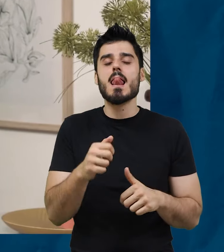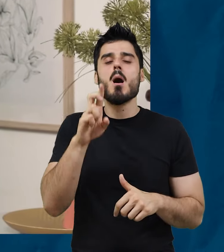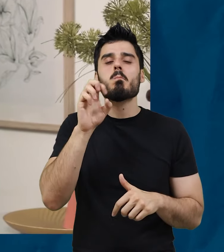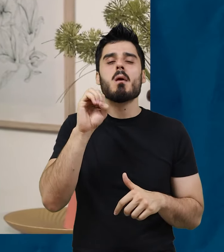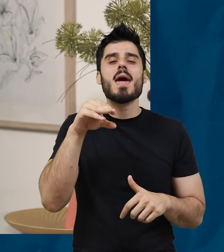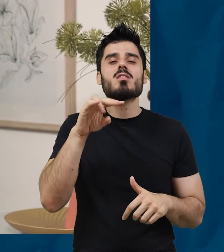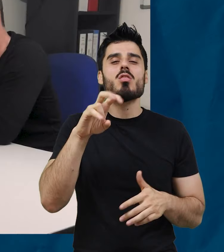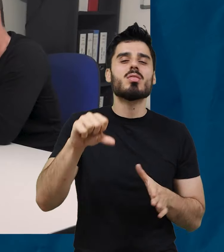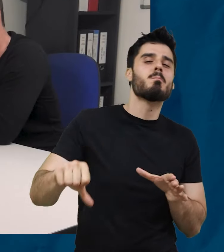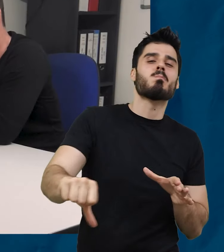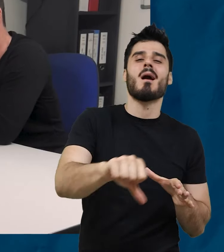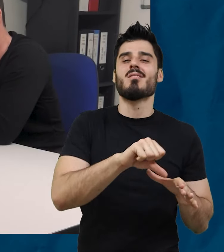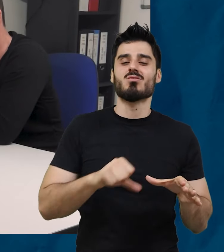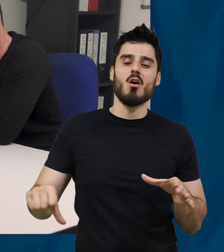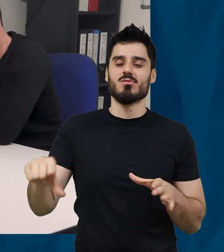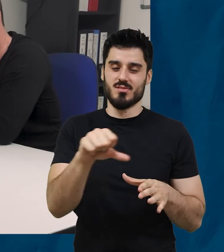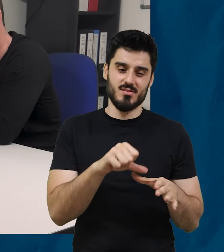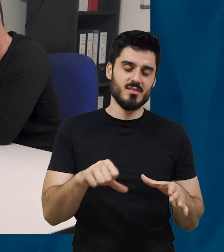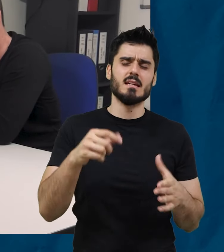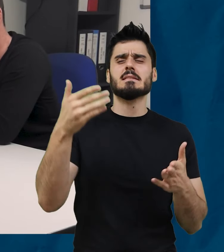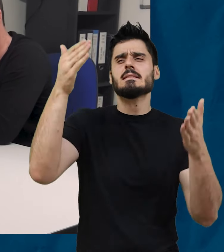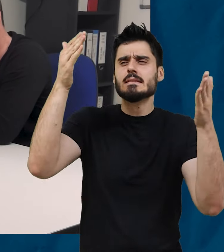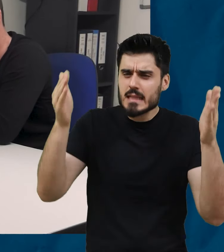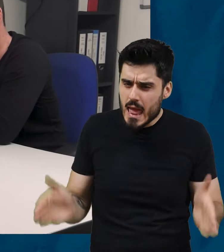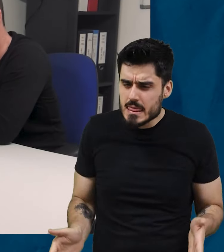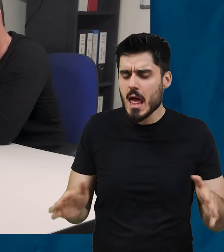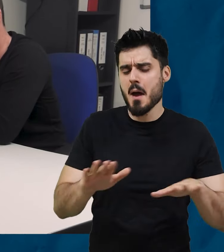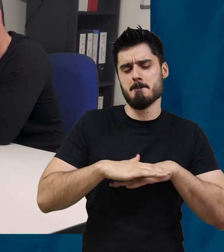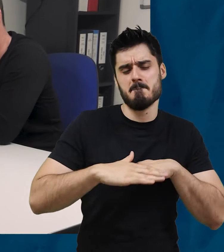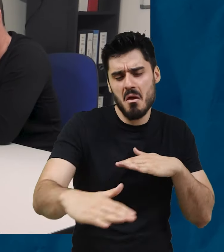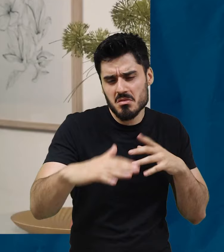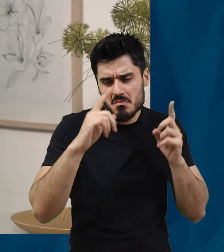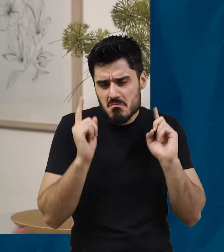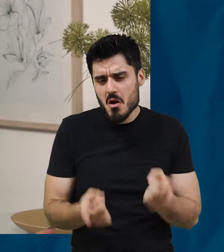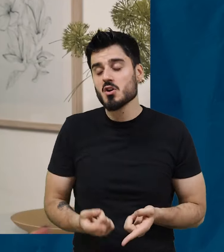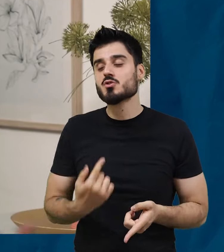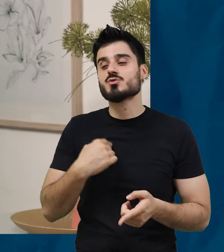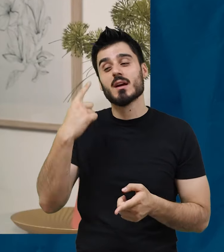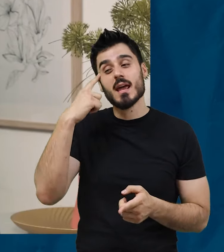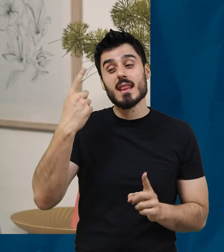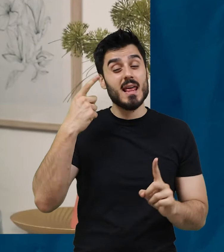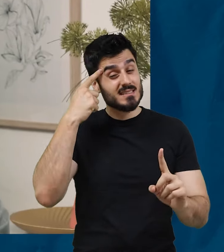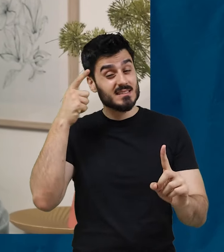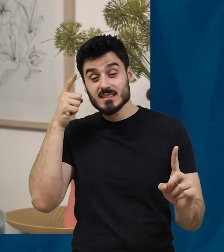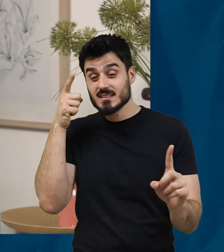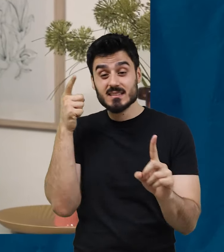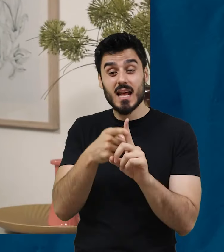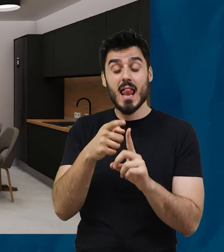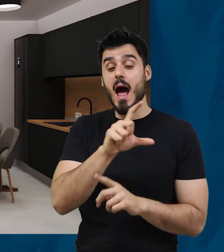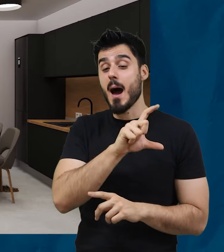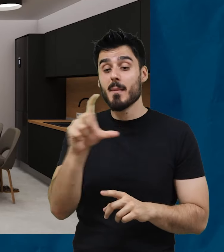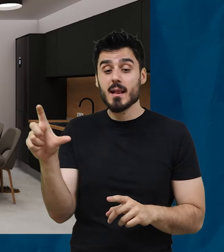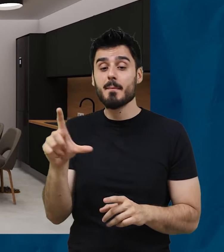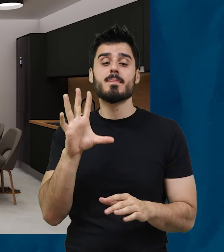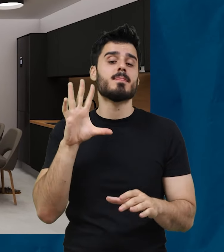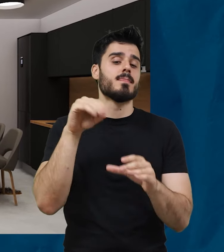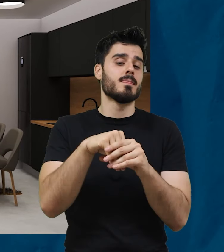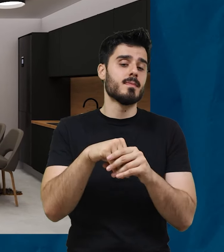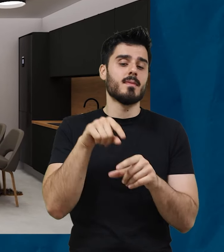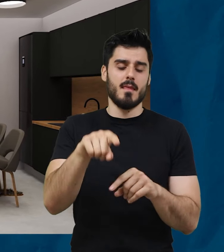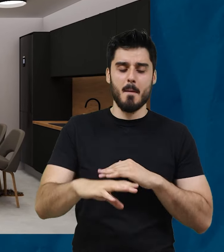бетонът. Като той може да бъде заложен в стени, в под, но идеята ми в нашия апартамент в случая да го заложим